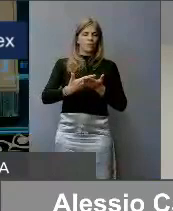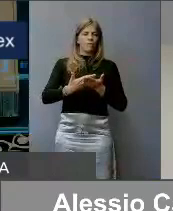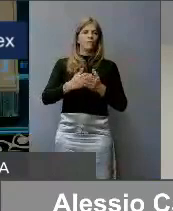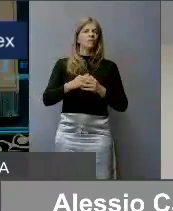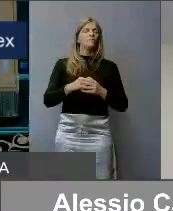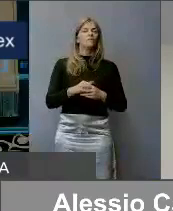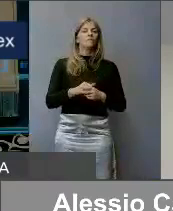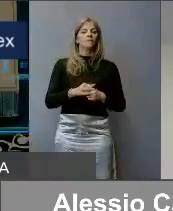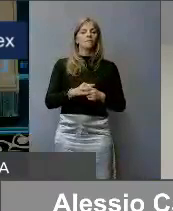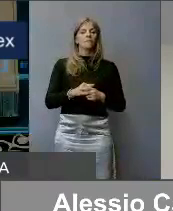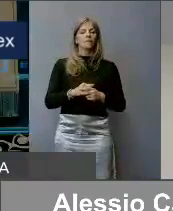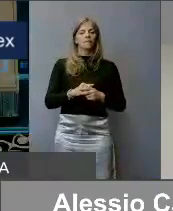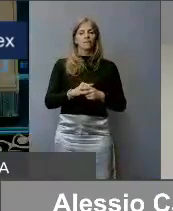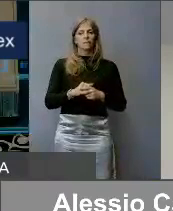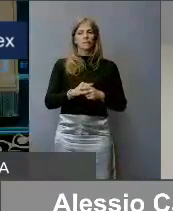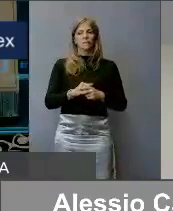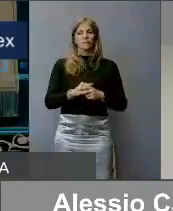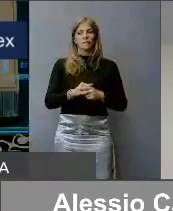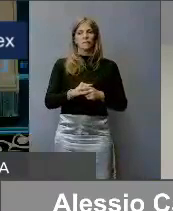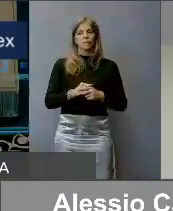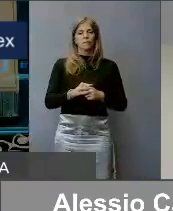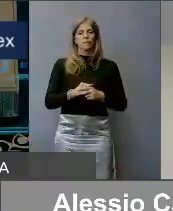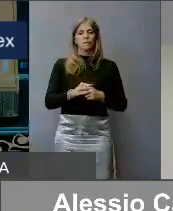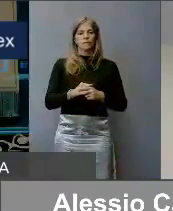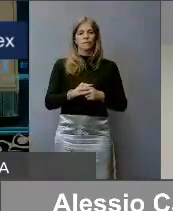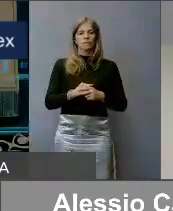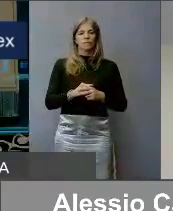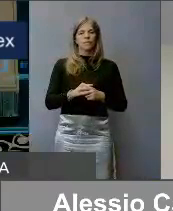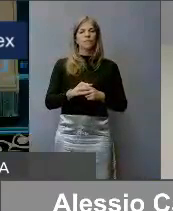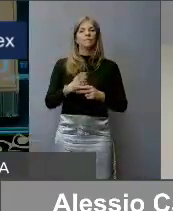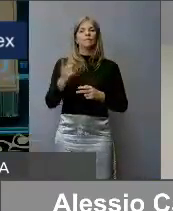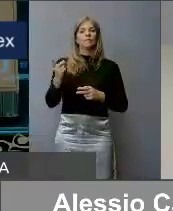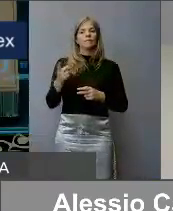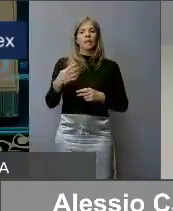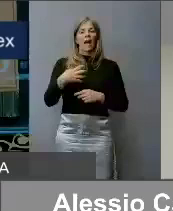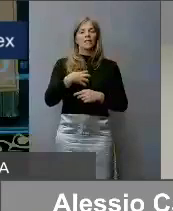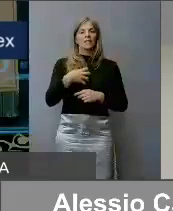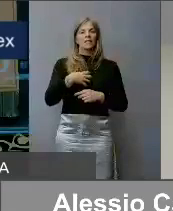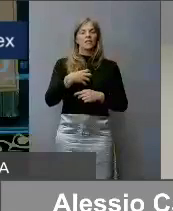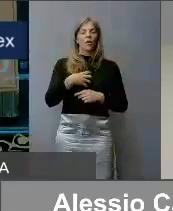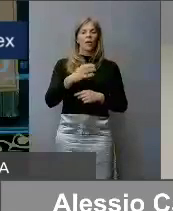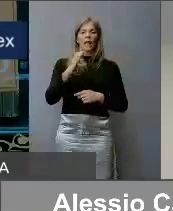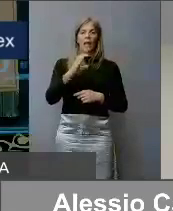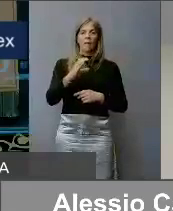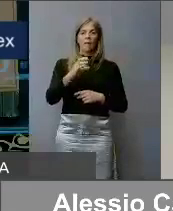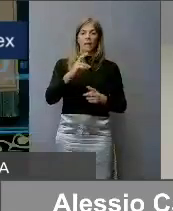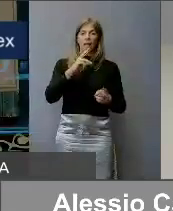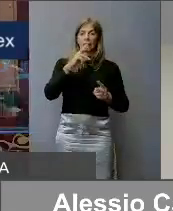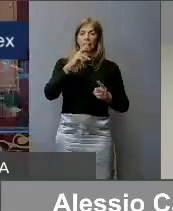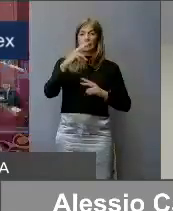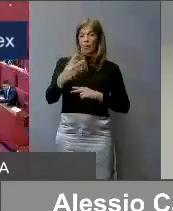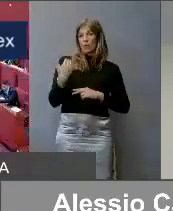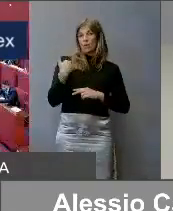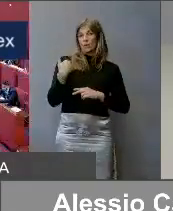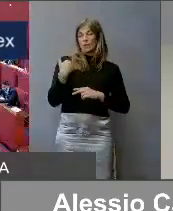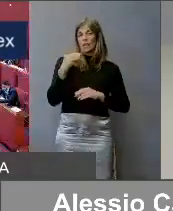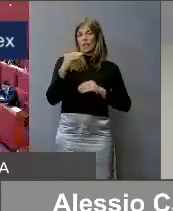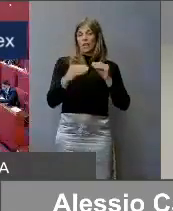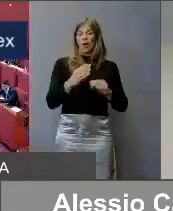di cui all'ordine del giorno odierno assessore campora una risposta al consigliere di prima